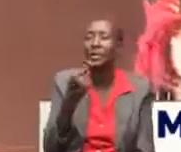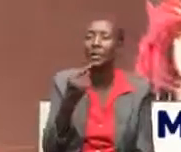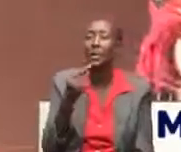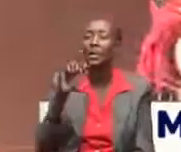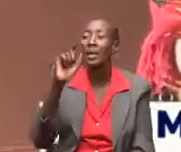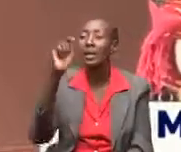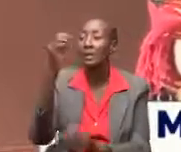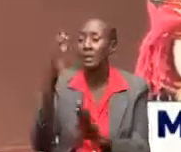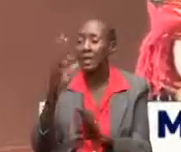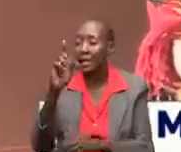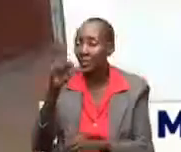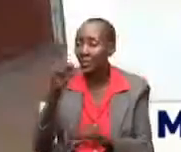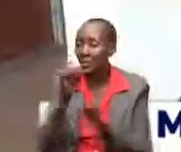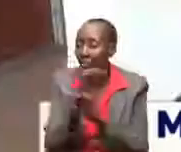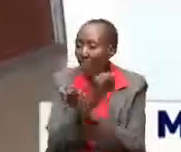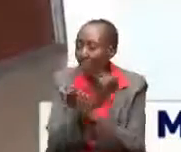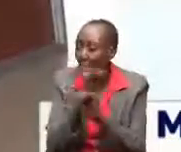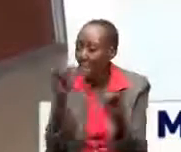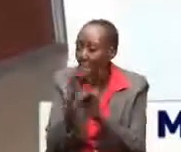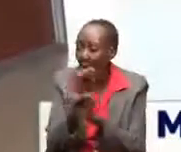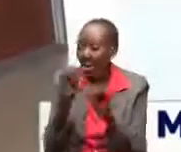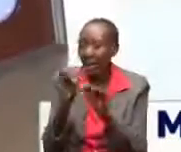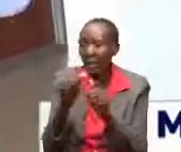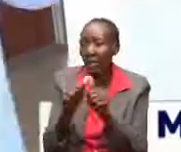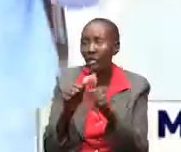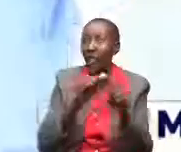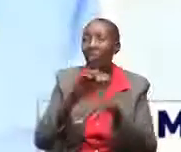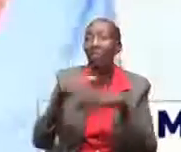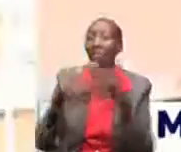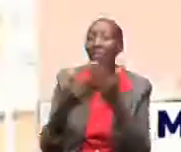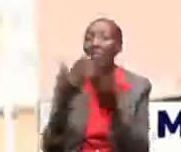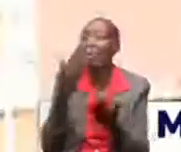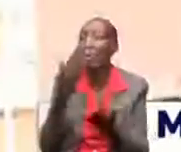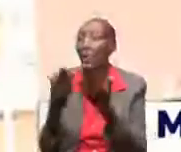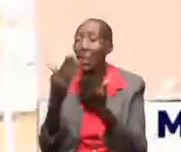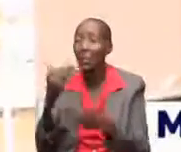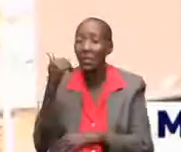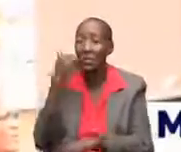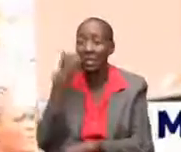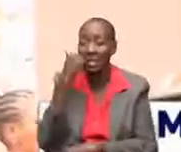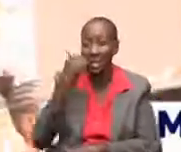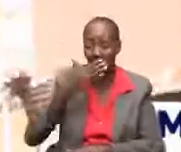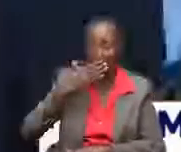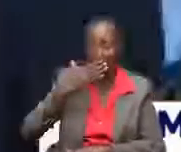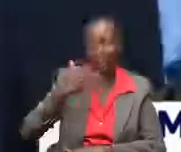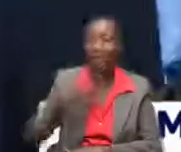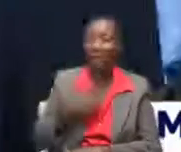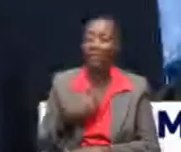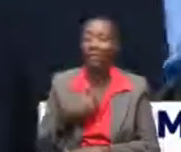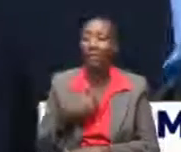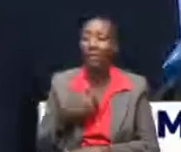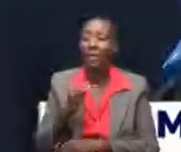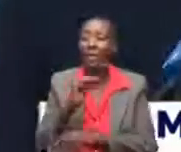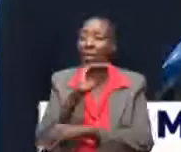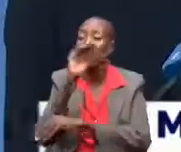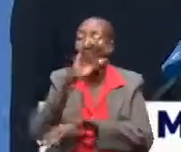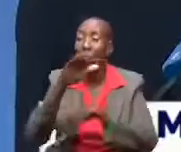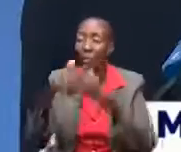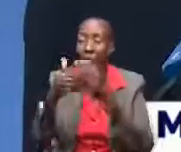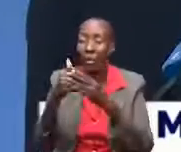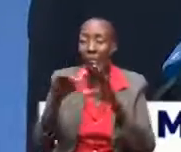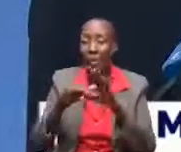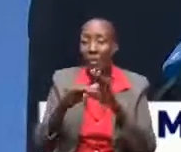kuwa safi na kujitenga na wale ambao labda huenda wana maradhi ya mfumo wa kupumua. We urge all members of the